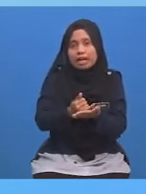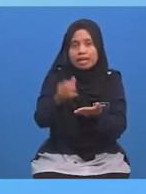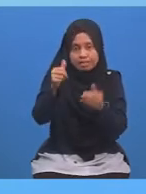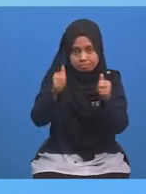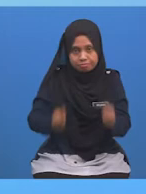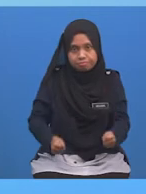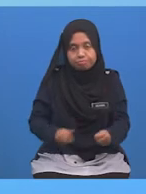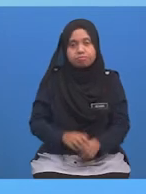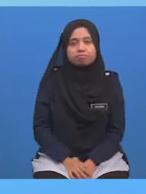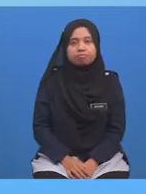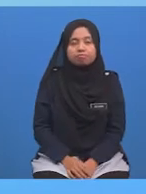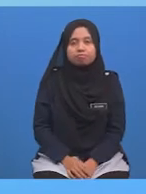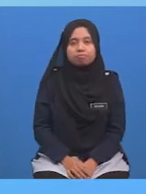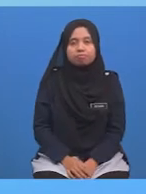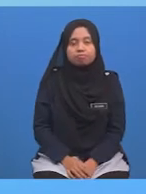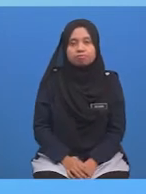ahli-ahli.